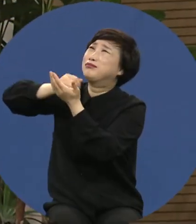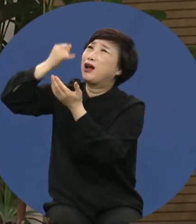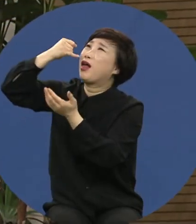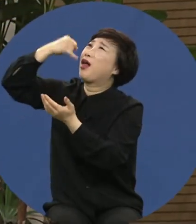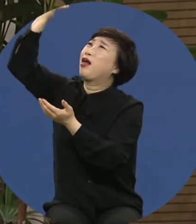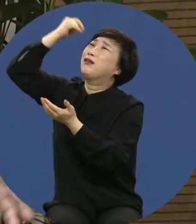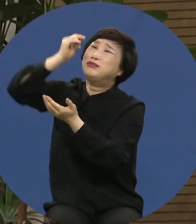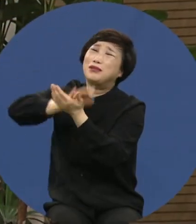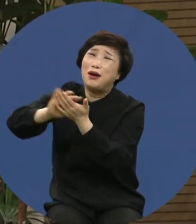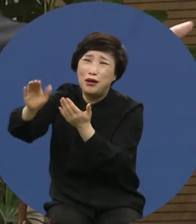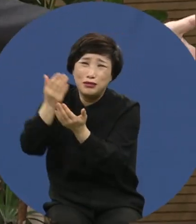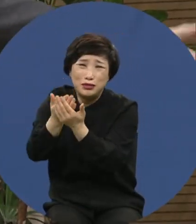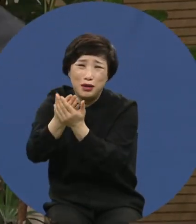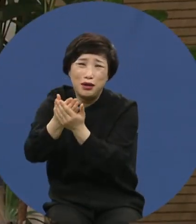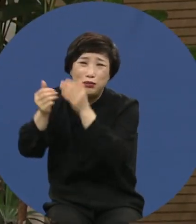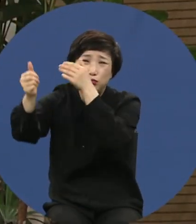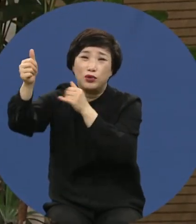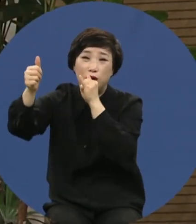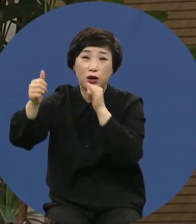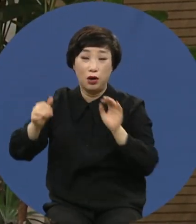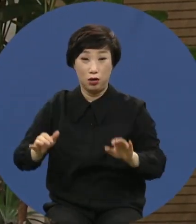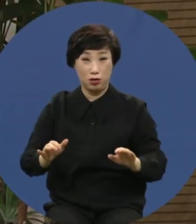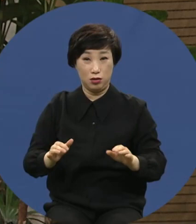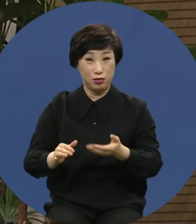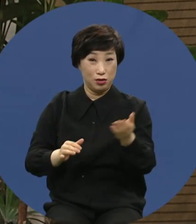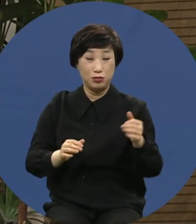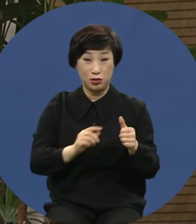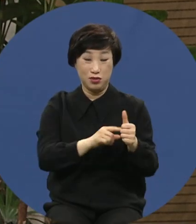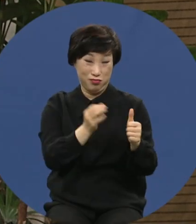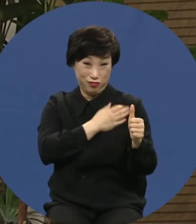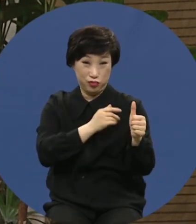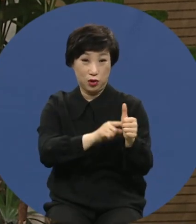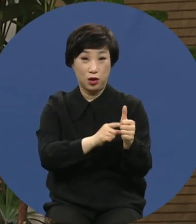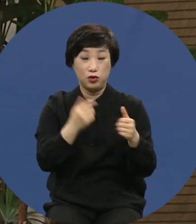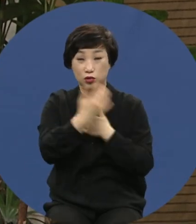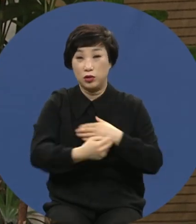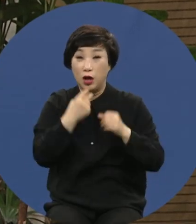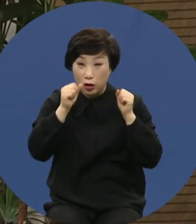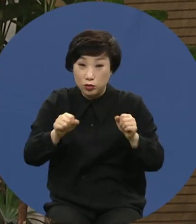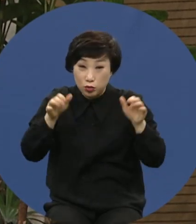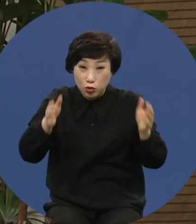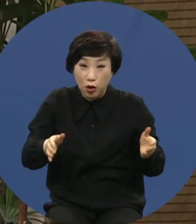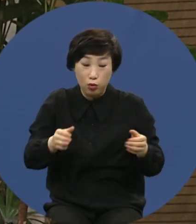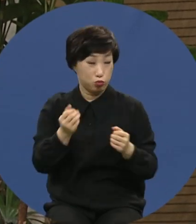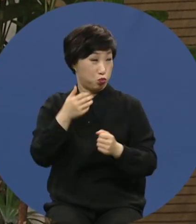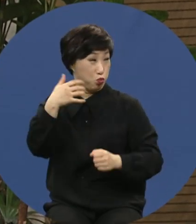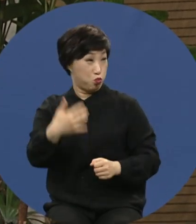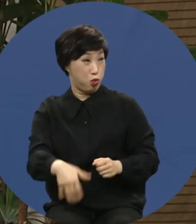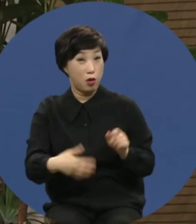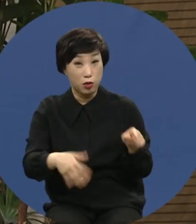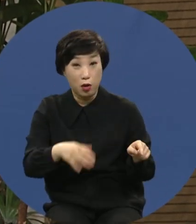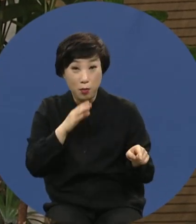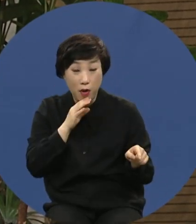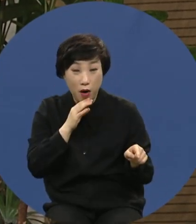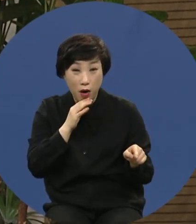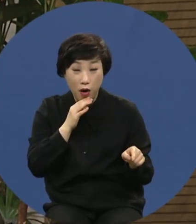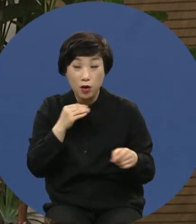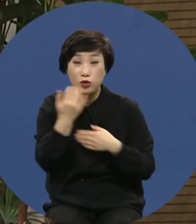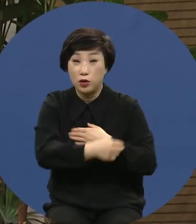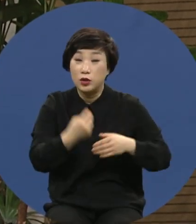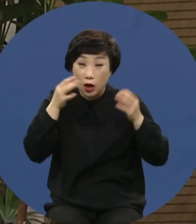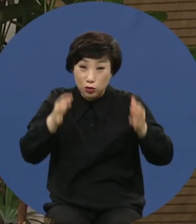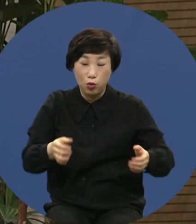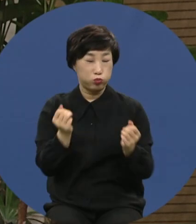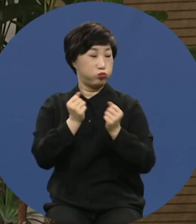하소서. 육신이 있을 때 그렇게 대단한 사람이었는데, 육신이 있을 때